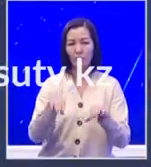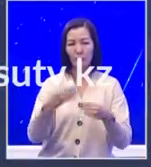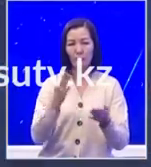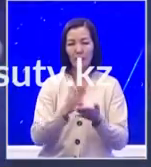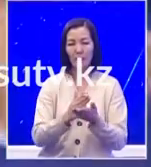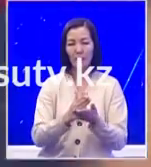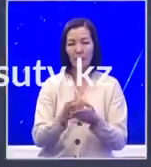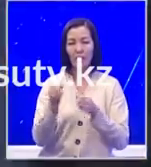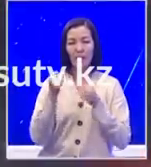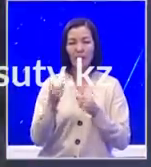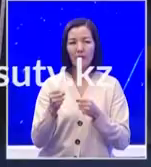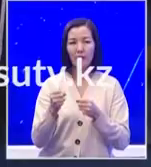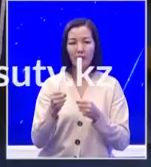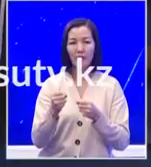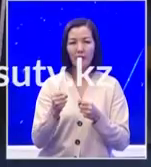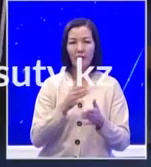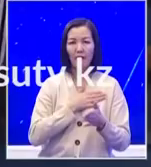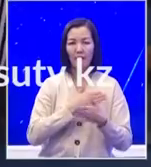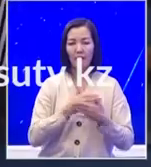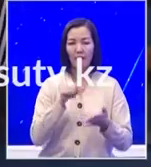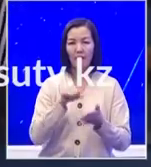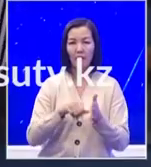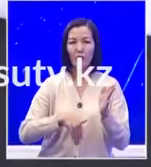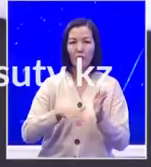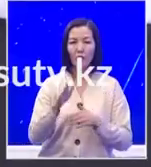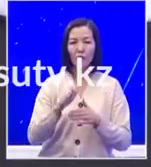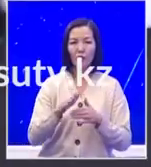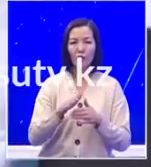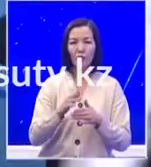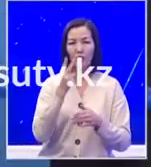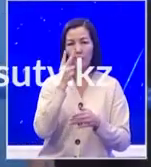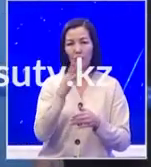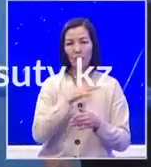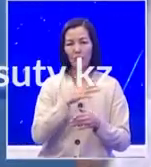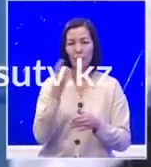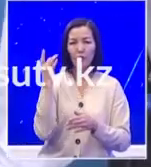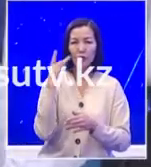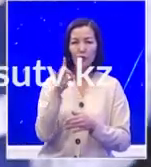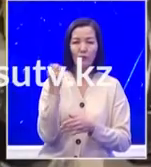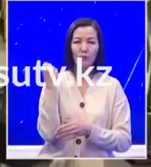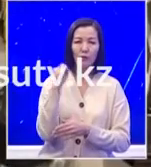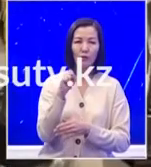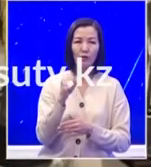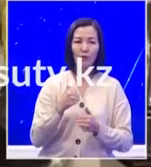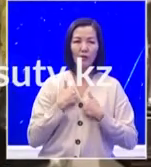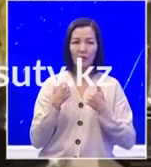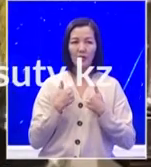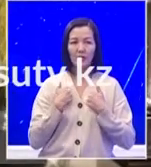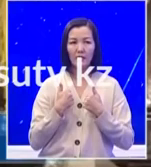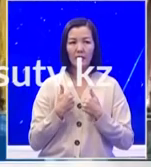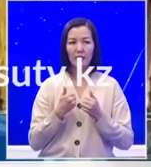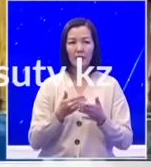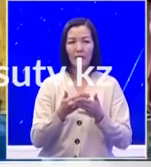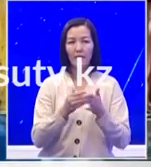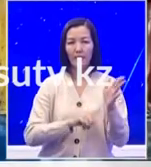болар, былғары қолғап шеберлері шаршы алаңда аянып қалмады. Үздік өнер мен мамандар көзіне түсіп, чемпионат атануға тырысты. Жарысында 3-ші орын алған